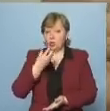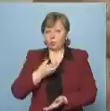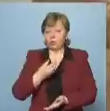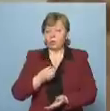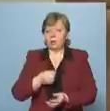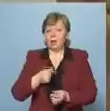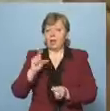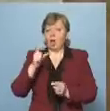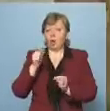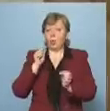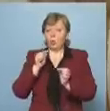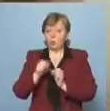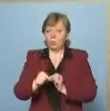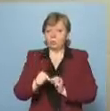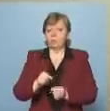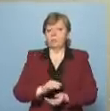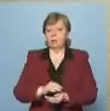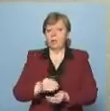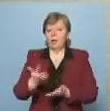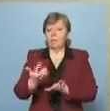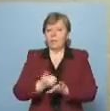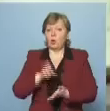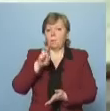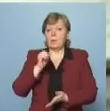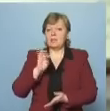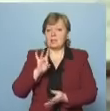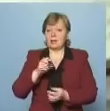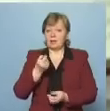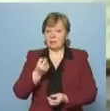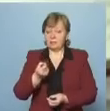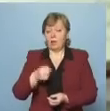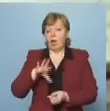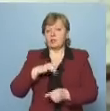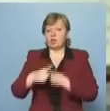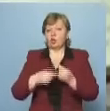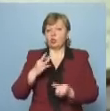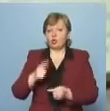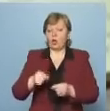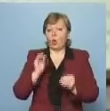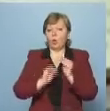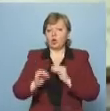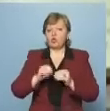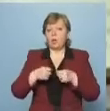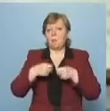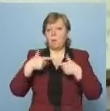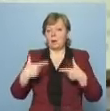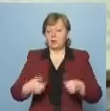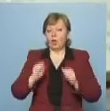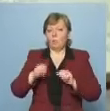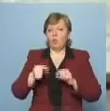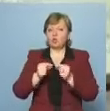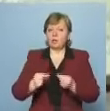одеваем его на иголочку, берем бисеринку. Следующий шаг – украшение бантиками. Их можно сделать из тесьмы,